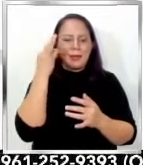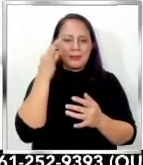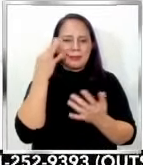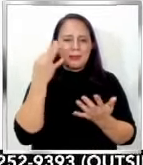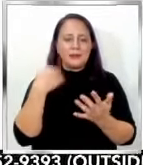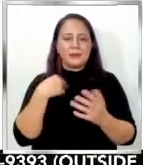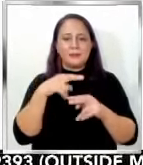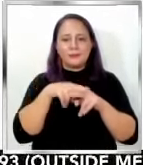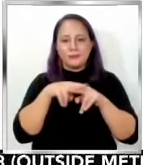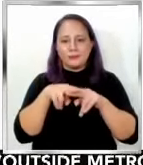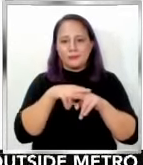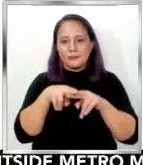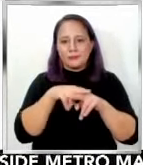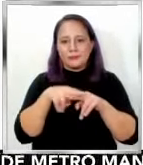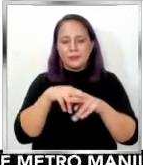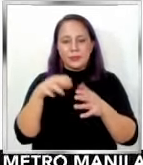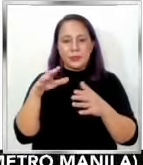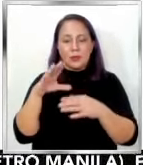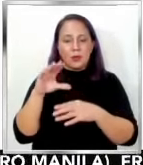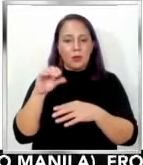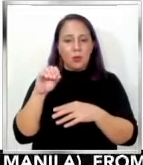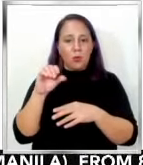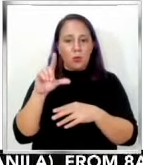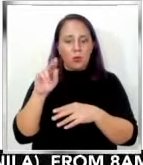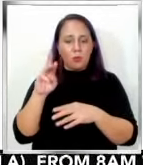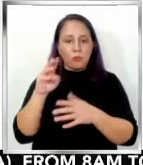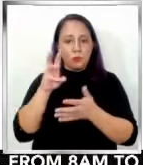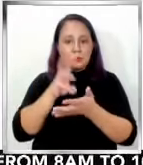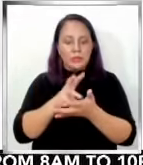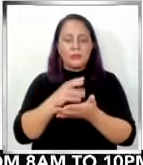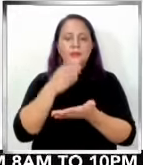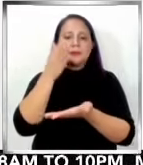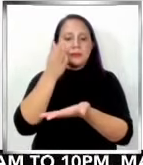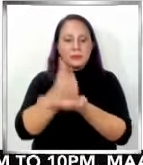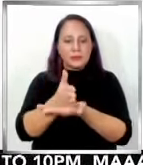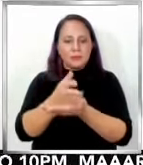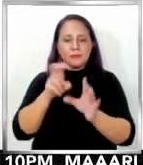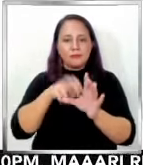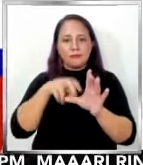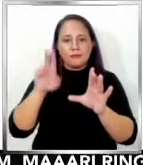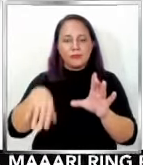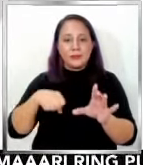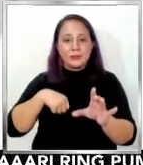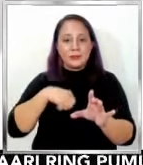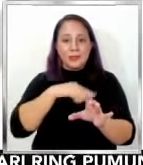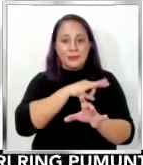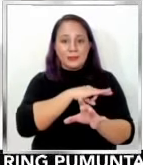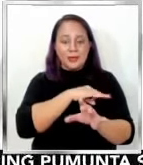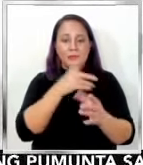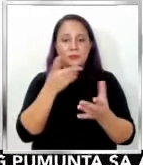Circle Station. Agad namang napahinto ang train at nakababa ang staff sa riles para